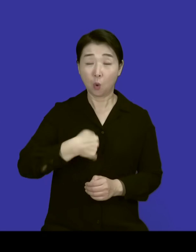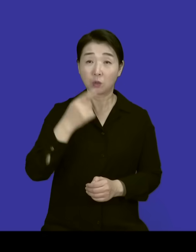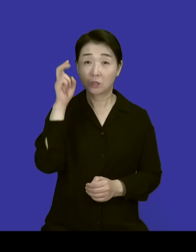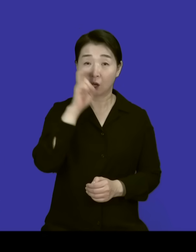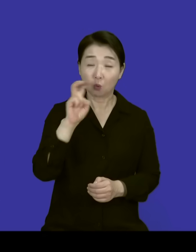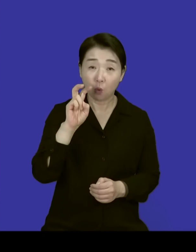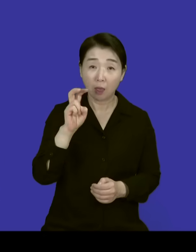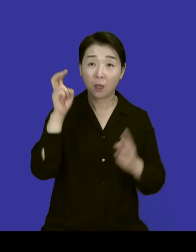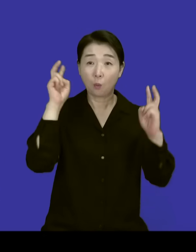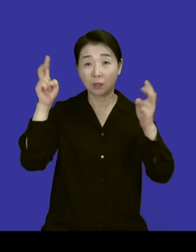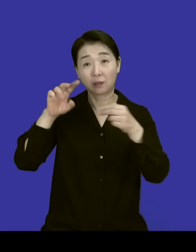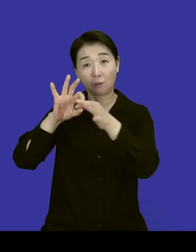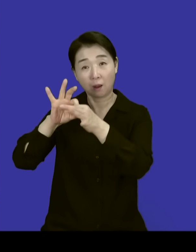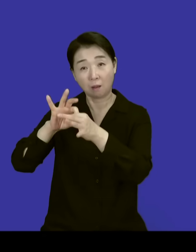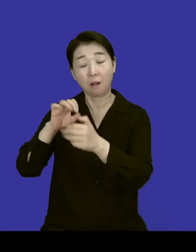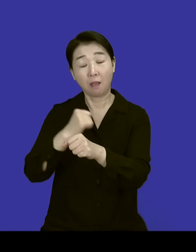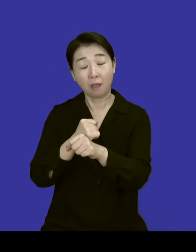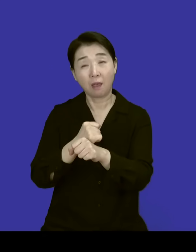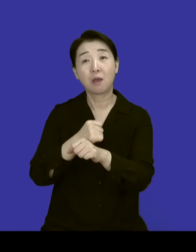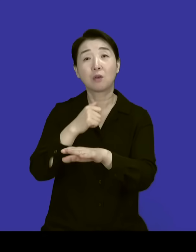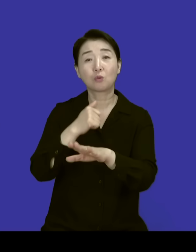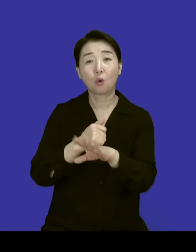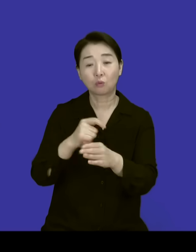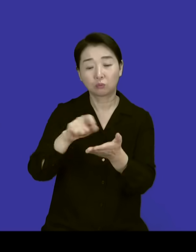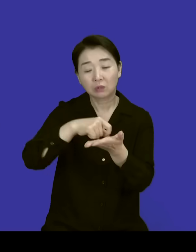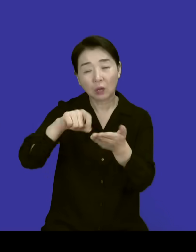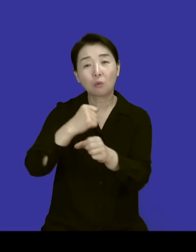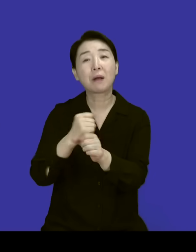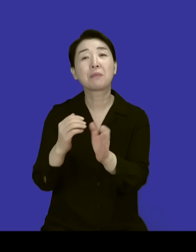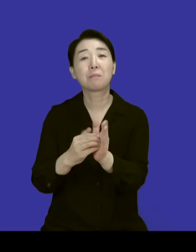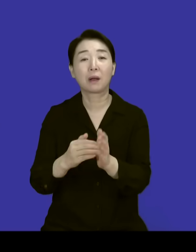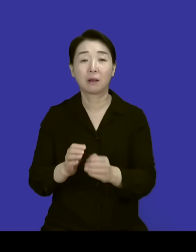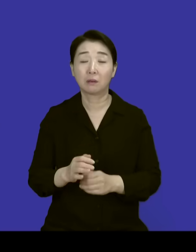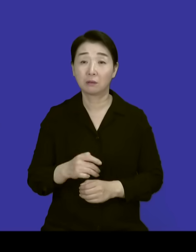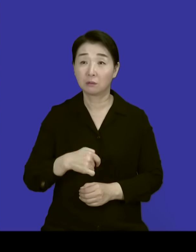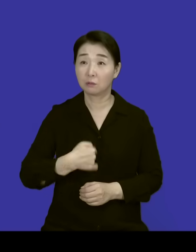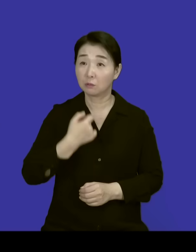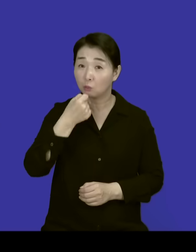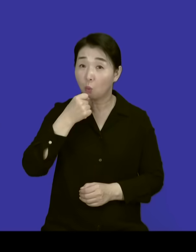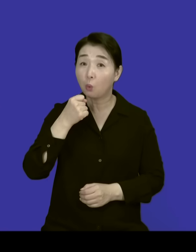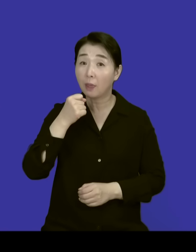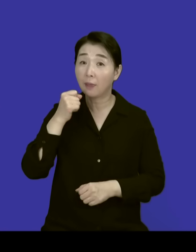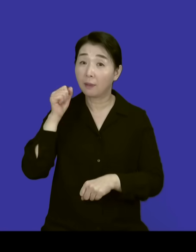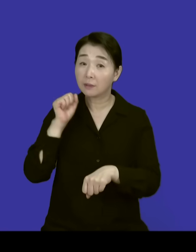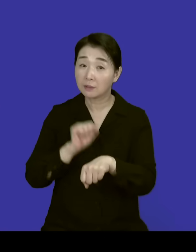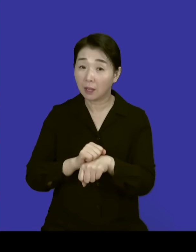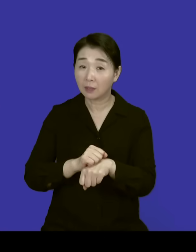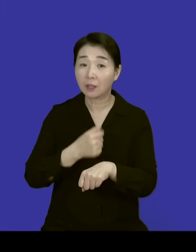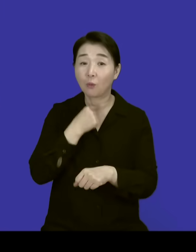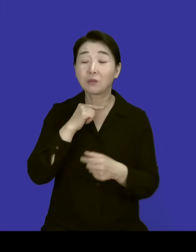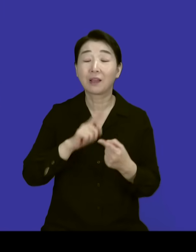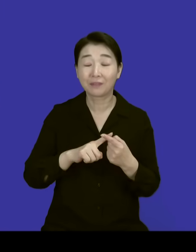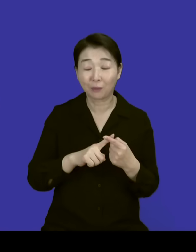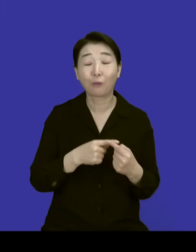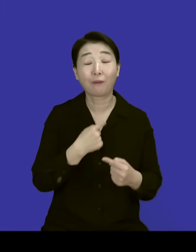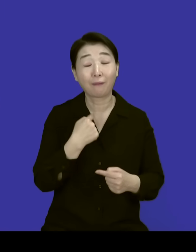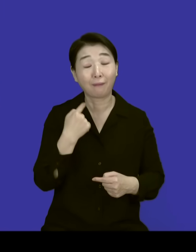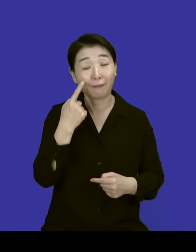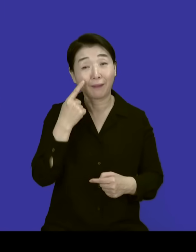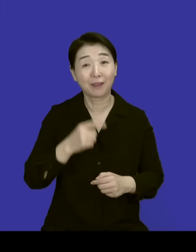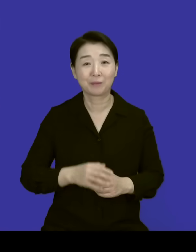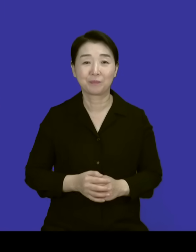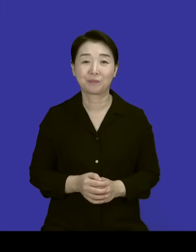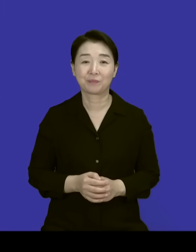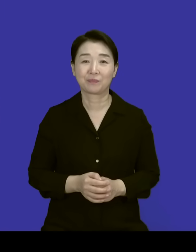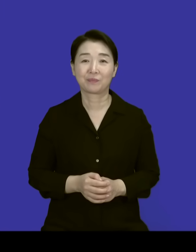기획사 들어가서 하다가 작곡으로 풀린 거예요. 그래도 싱어송라이터를 어느 정도 하시잖아요. 저는 이제 제가 이제 뭐 하고 싶어서 한 거고 그런